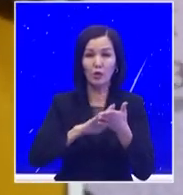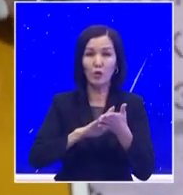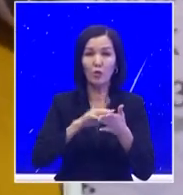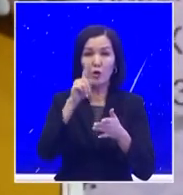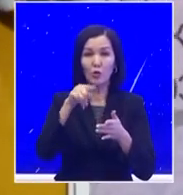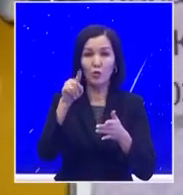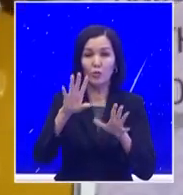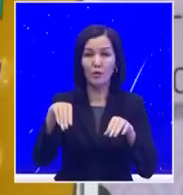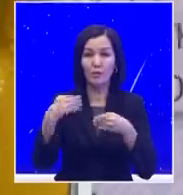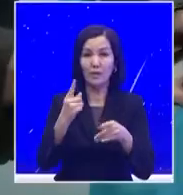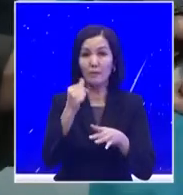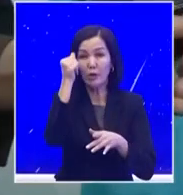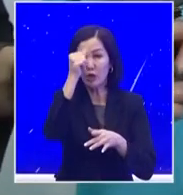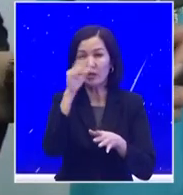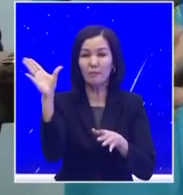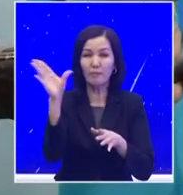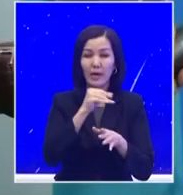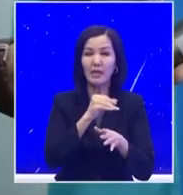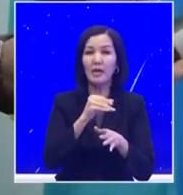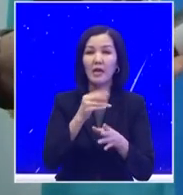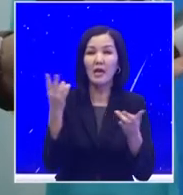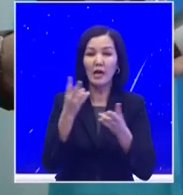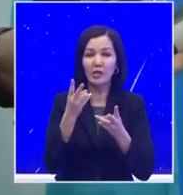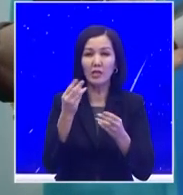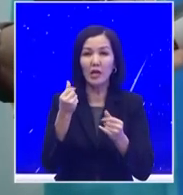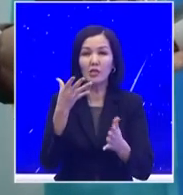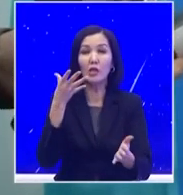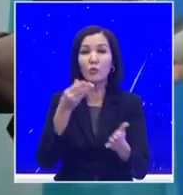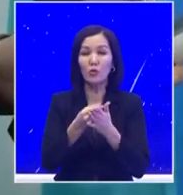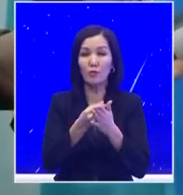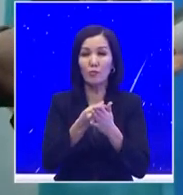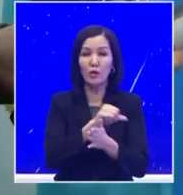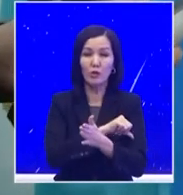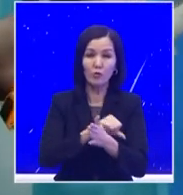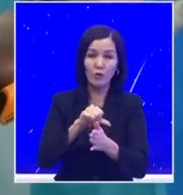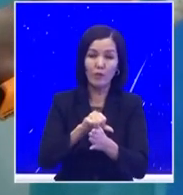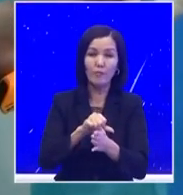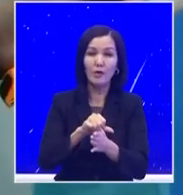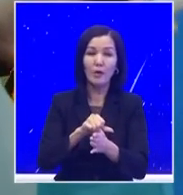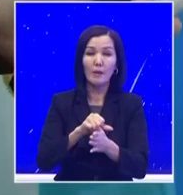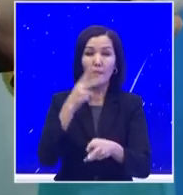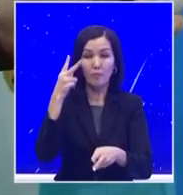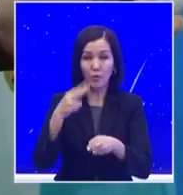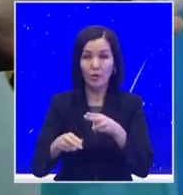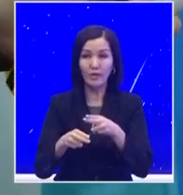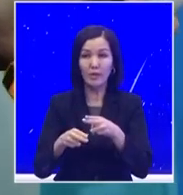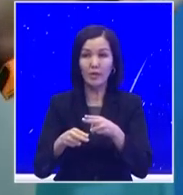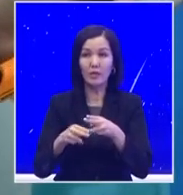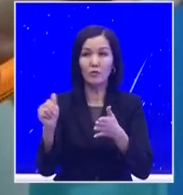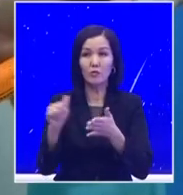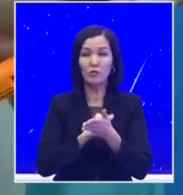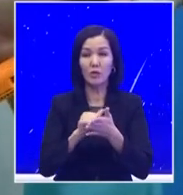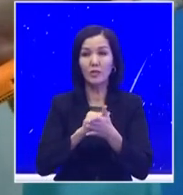бір жылдың көлемінде сіздер уже барлық жарналарды, жағдай, таможнялық ненің барлығын төлеп болғаннан кейін мына құжаттарды